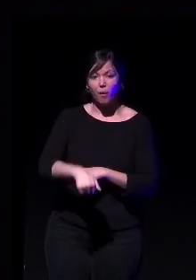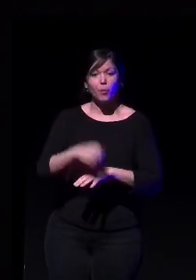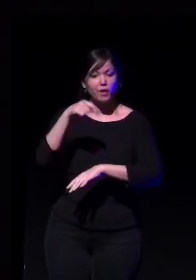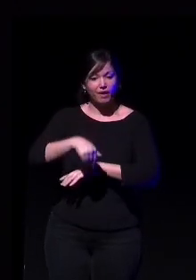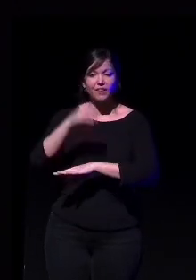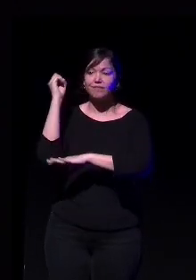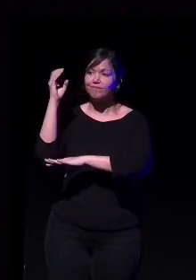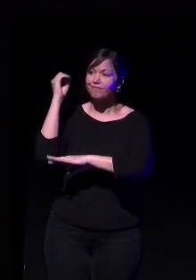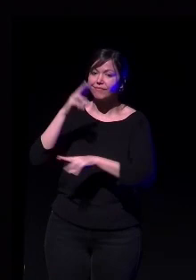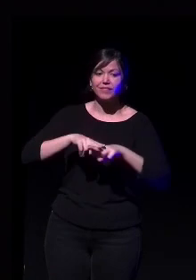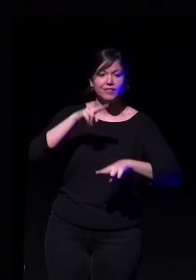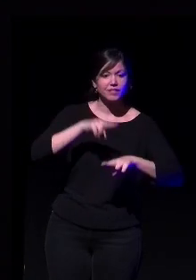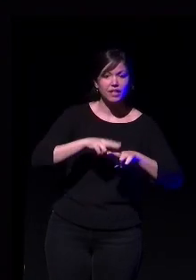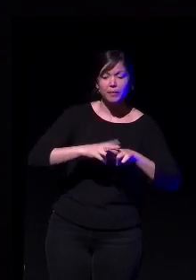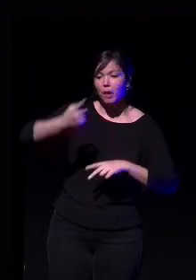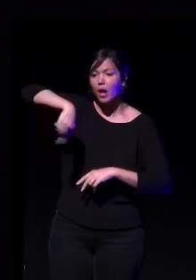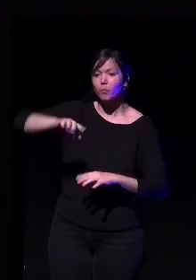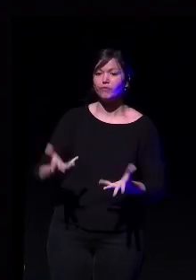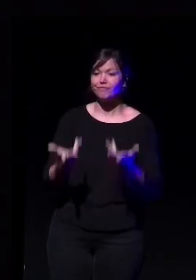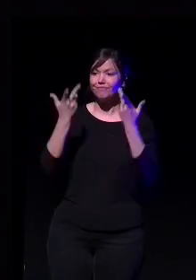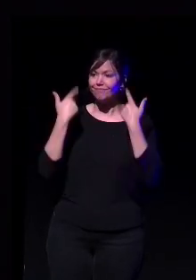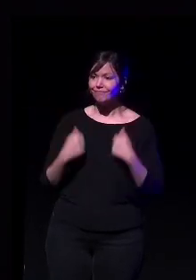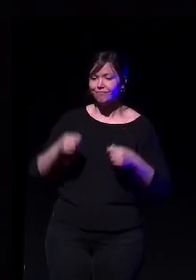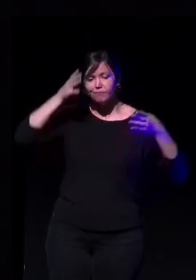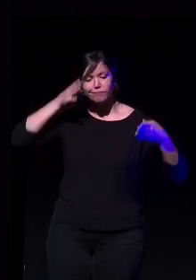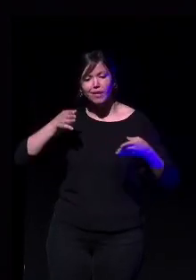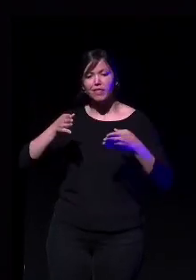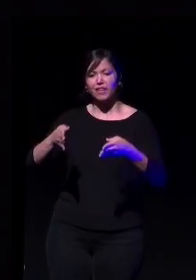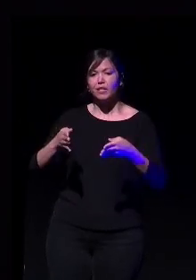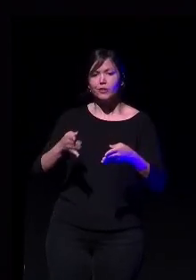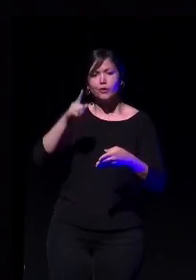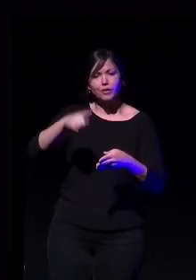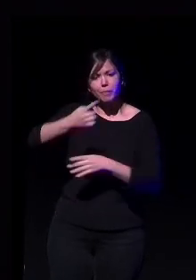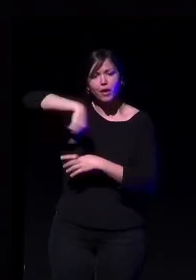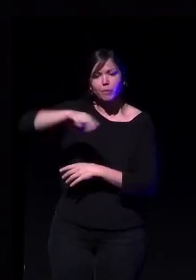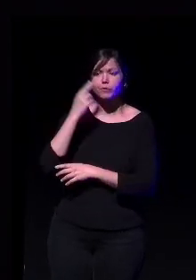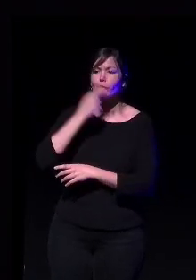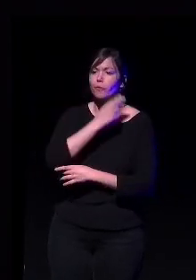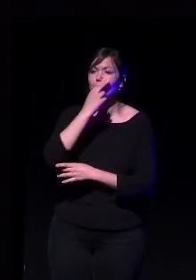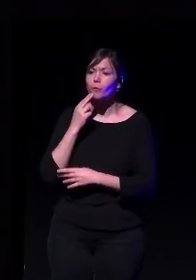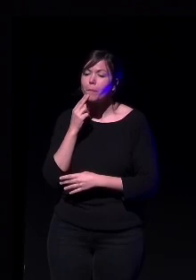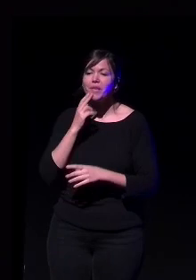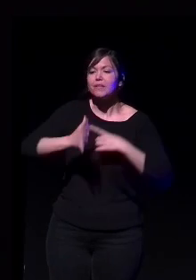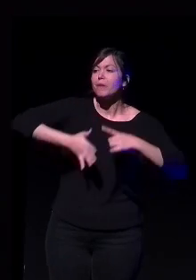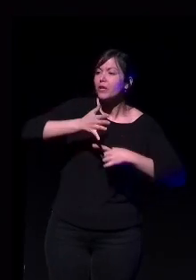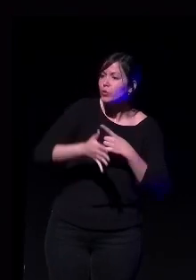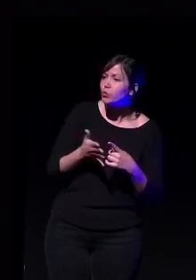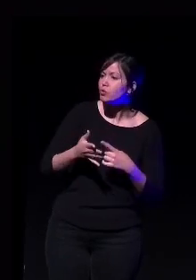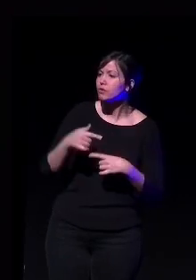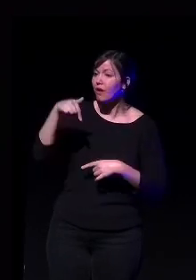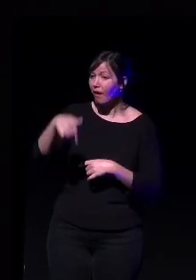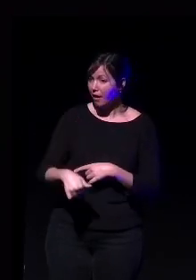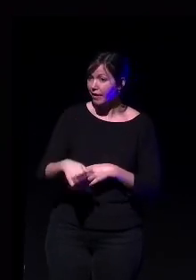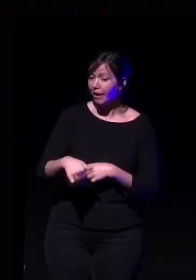d'aquests premis, celebrarem el vostre talent, la vostra dedicació i el vostre compromís amb la indústria. Que aquesta nit sigui